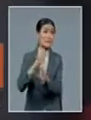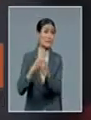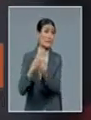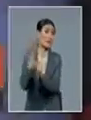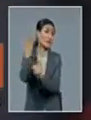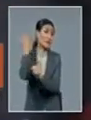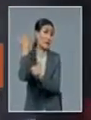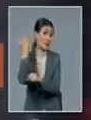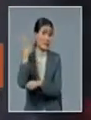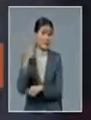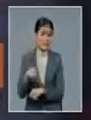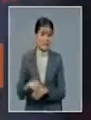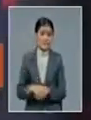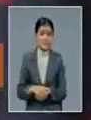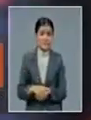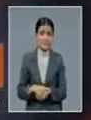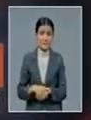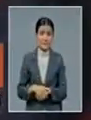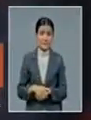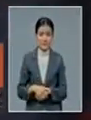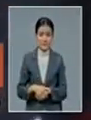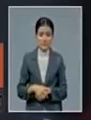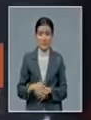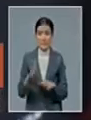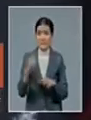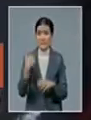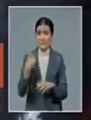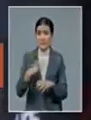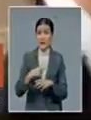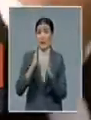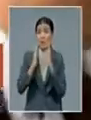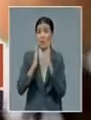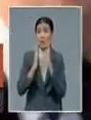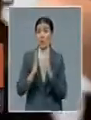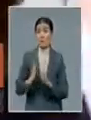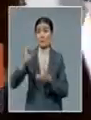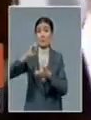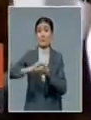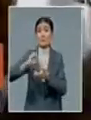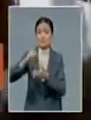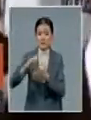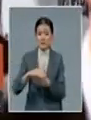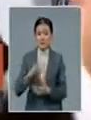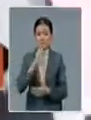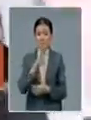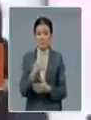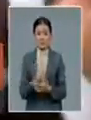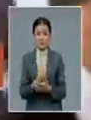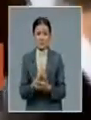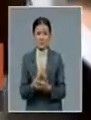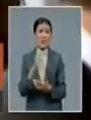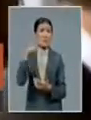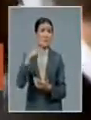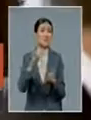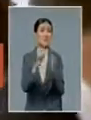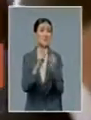าร์วีย์ไวน์สไตน์อดีตผู้ร่วมก่อตั้งบริษัทใช้ข้อตกลงลับปิดปากสตรีที่กล่าวหาว่าเขานั้นล่วงละเมิดทางเพศซึ่งข้อตกลง